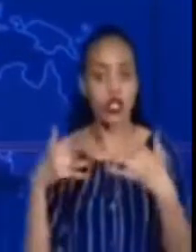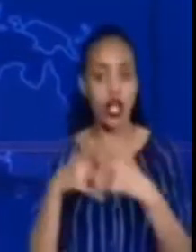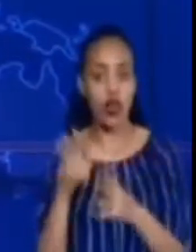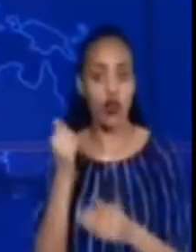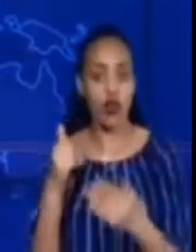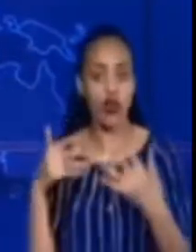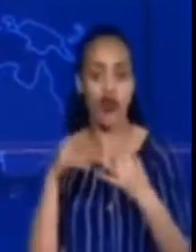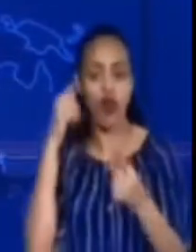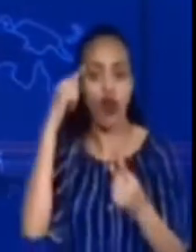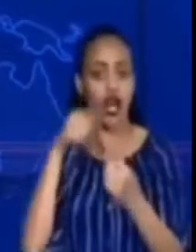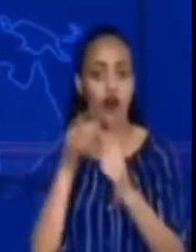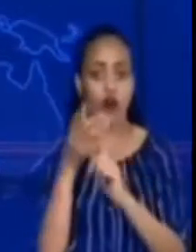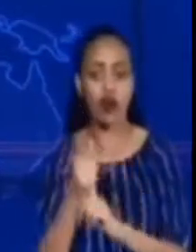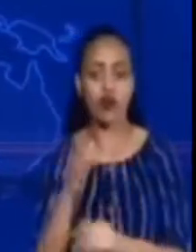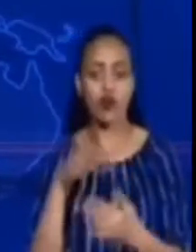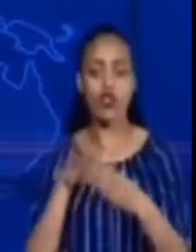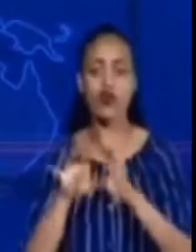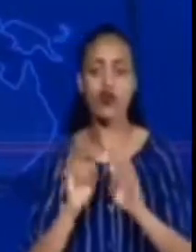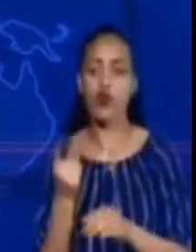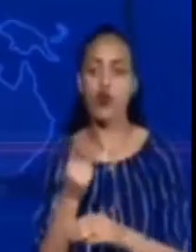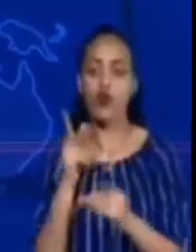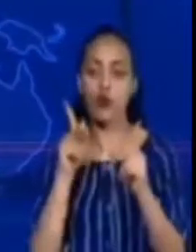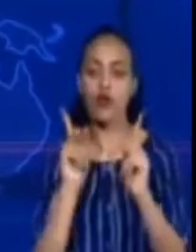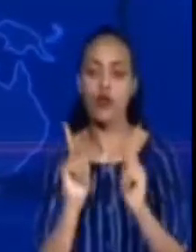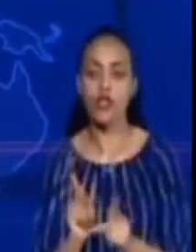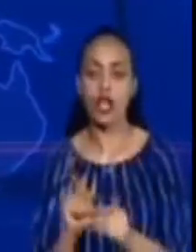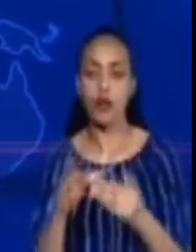አትችሉም፣ ምንም ልታረጉት አትችሉም።